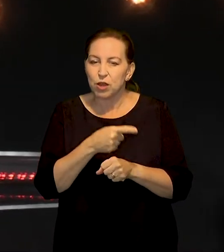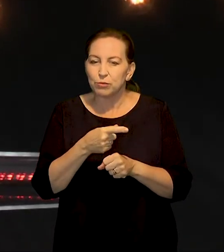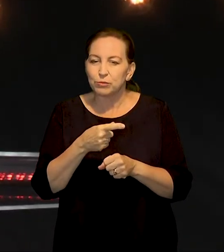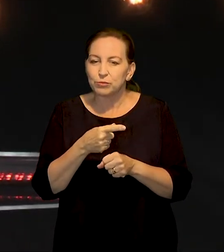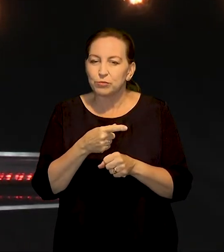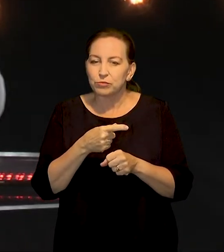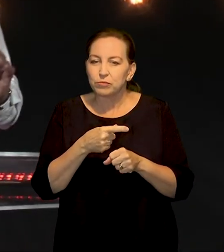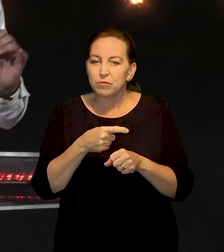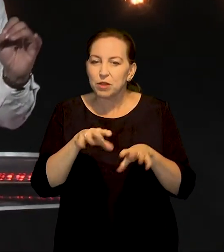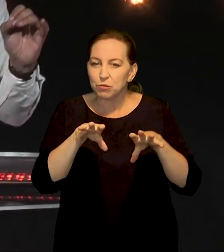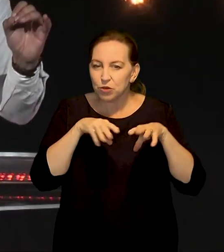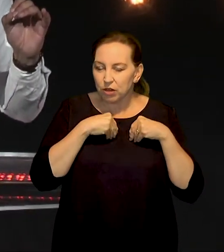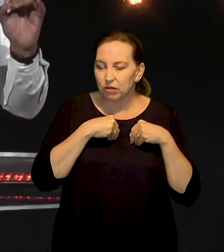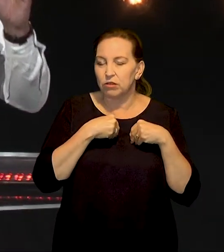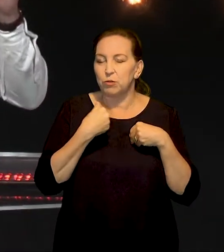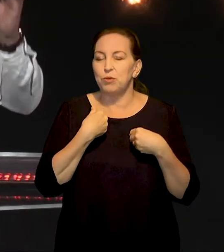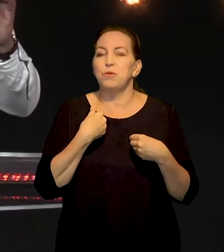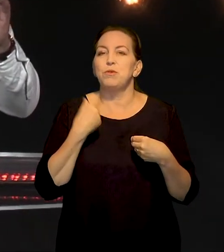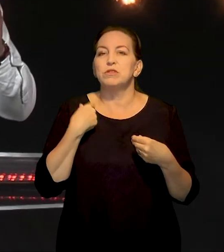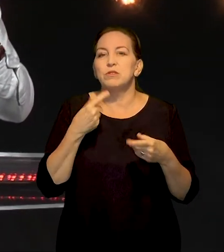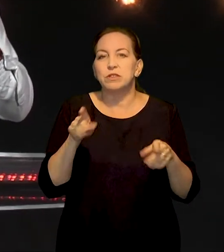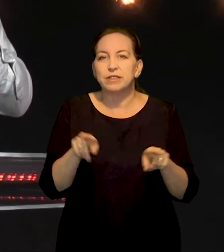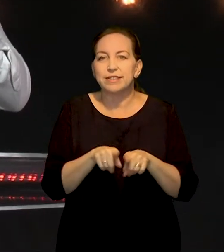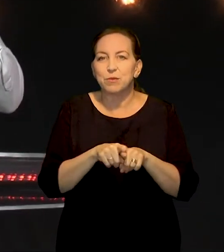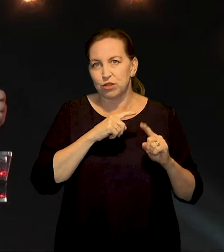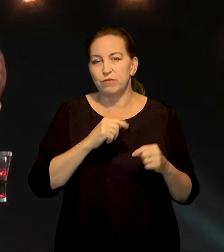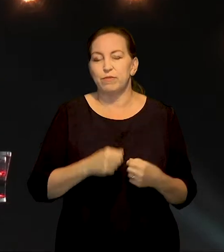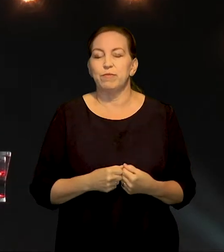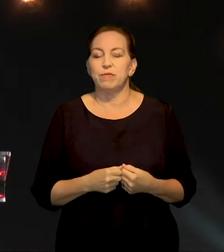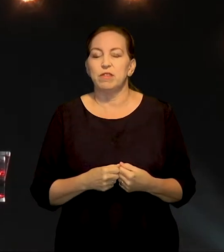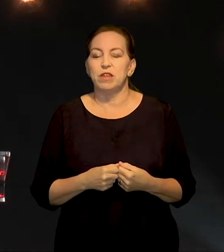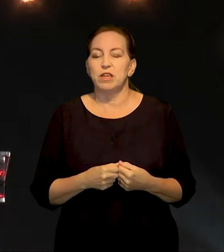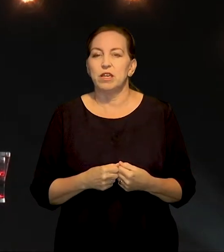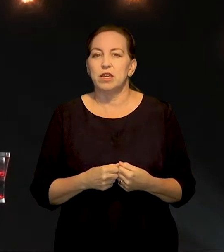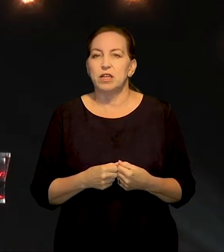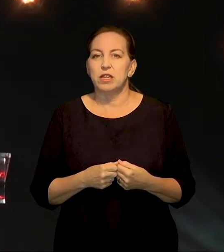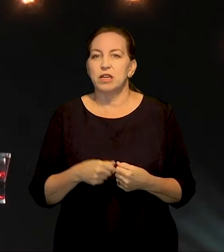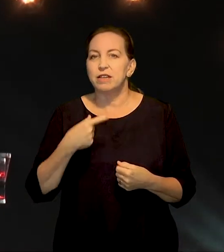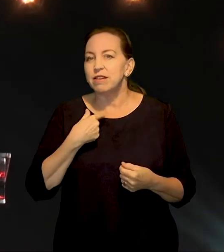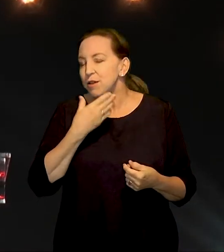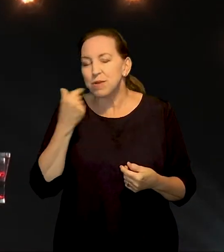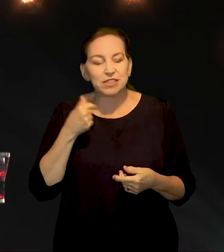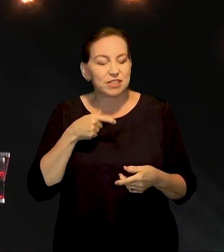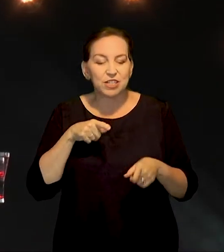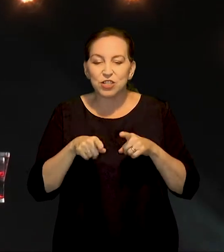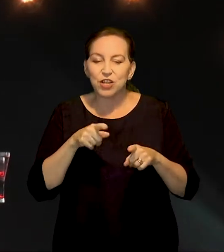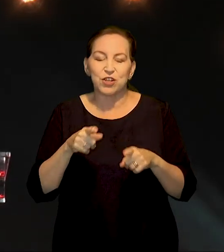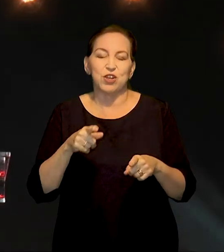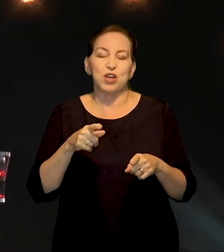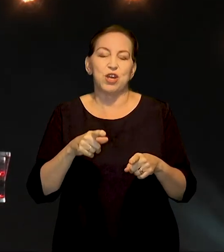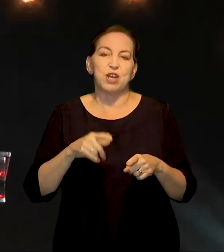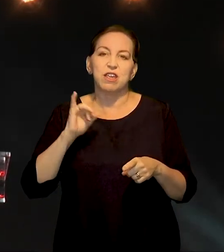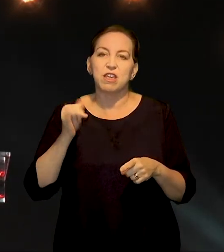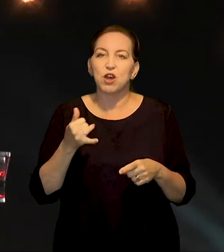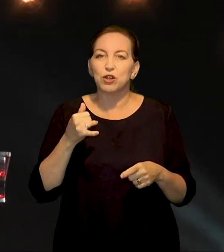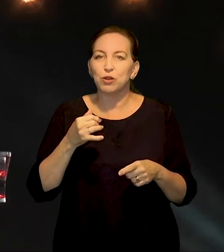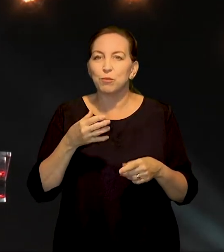powiedzieć tak. W tej przypowieści gospodarz, właściciel winnicy to jest obraz Boga.